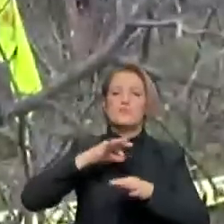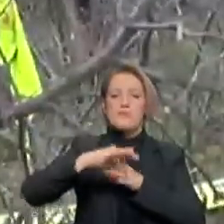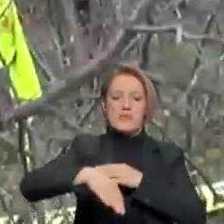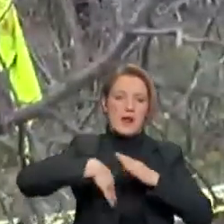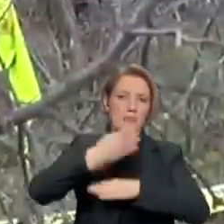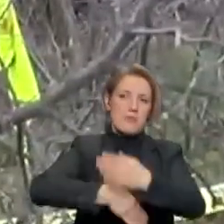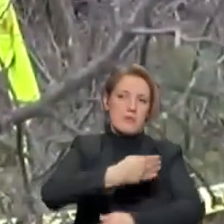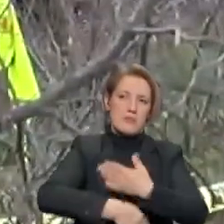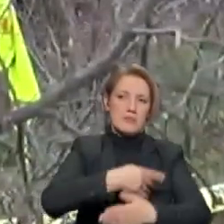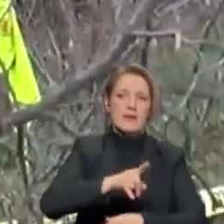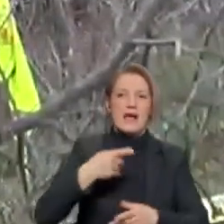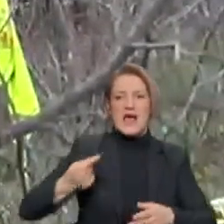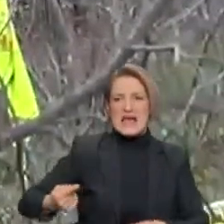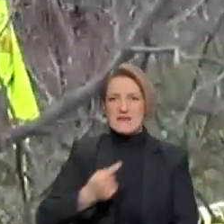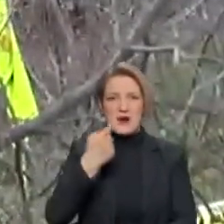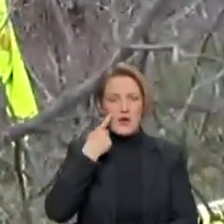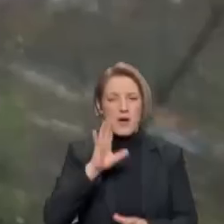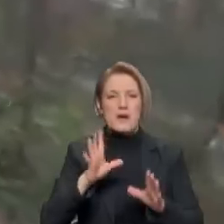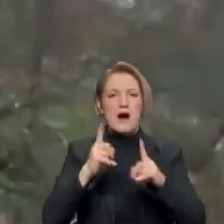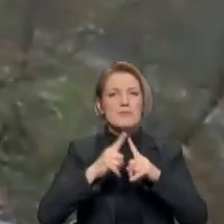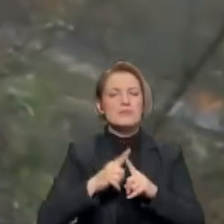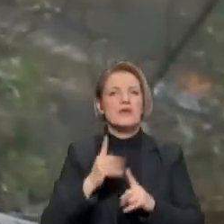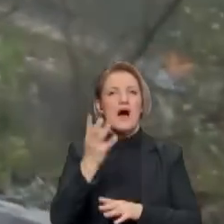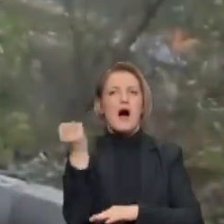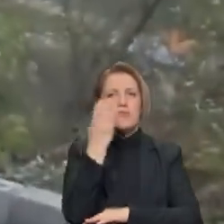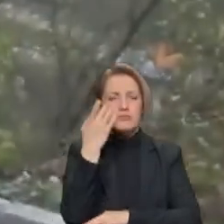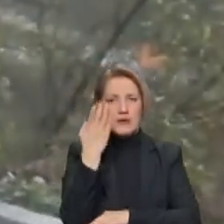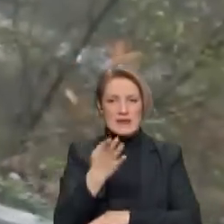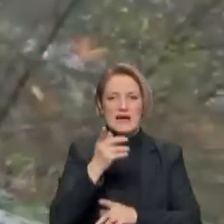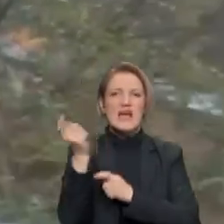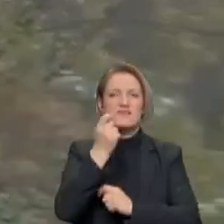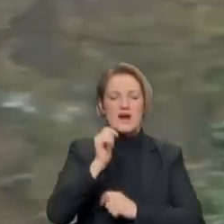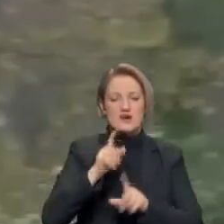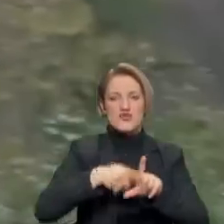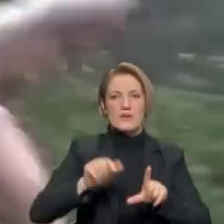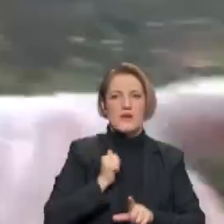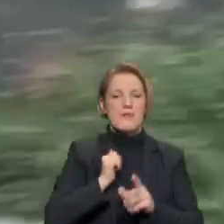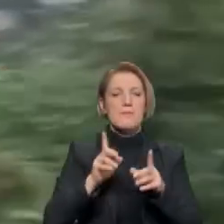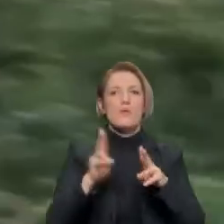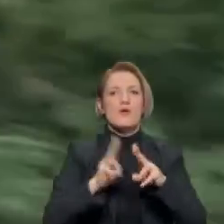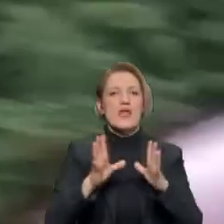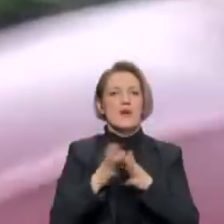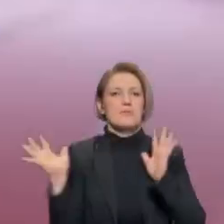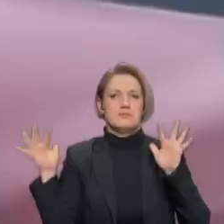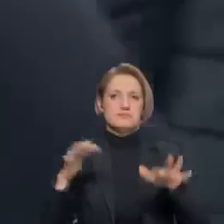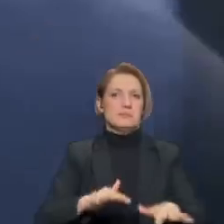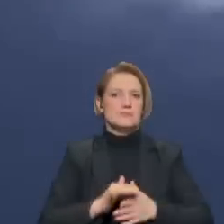aşağı yuvarlandı. İhbar üzerinde bölgeye çok sayıda ambulans, itfaiye, jandarma ve polis ekibi sevk edildi.